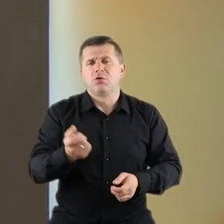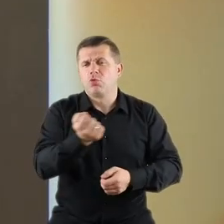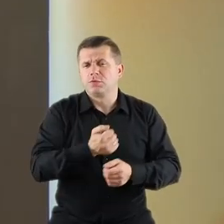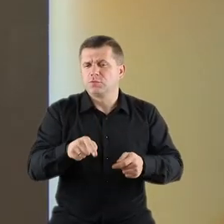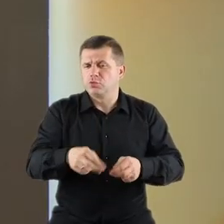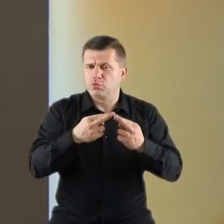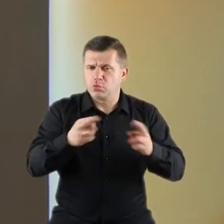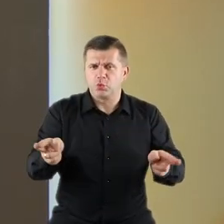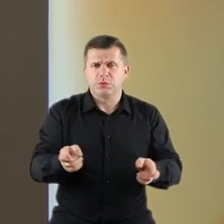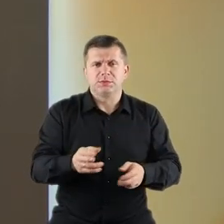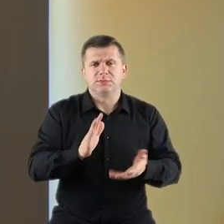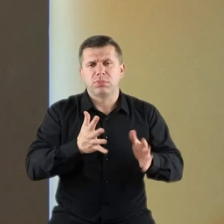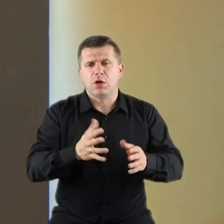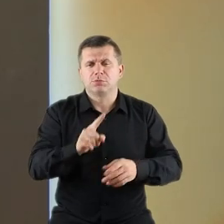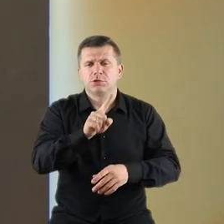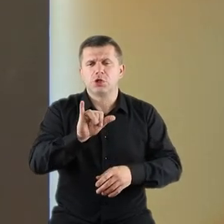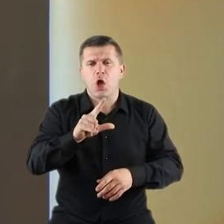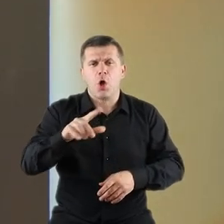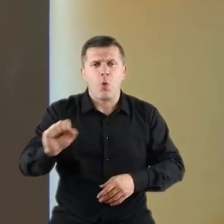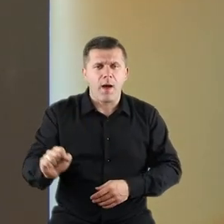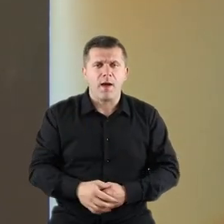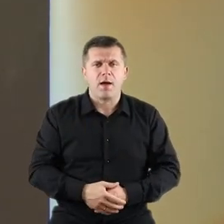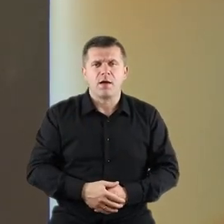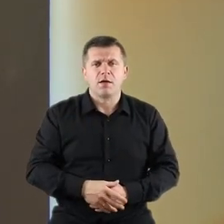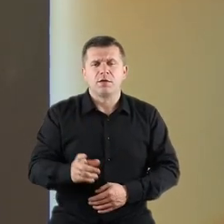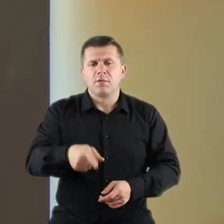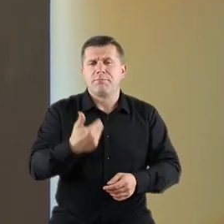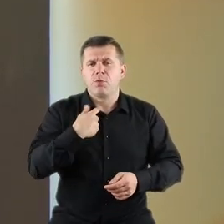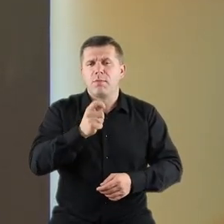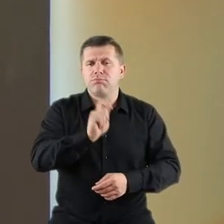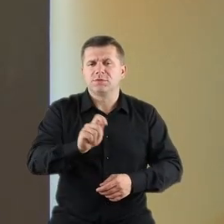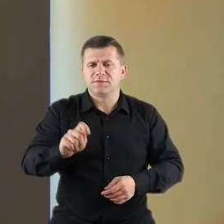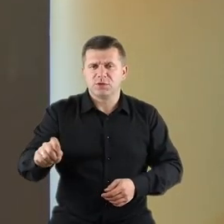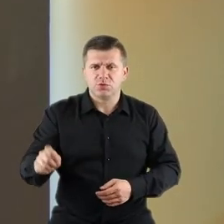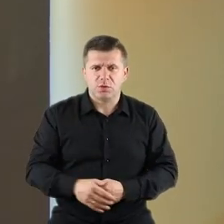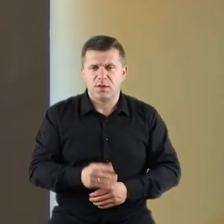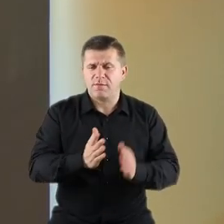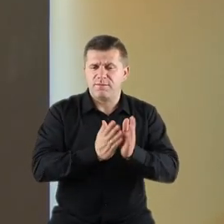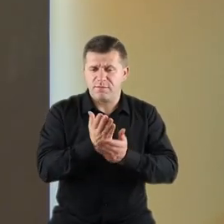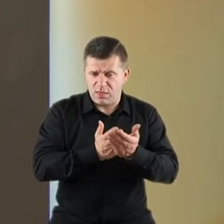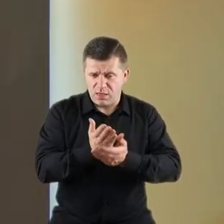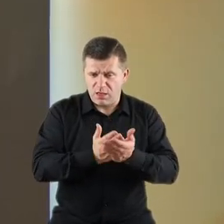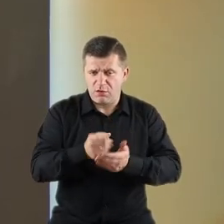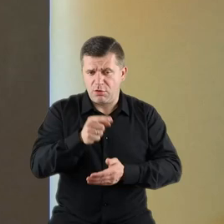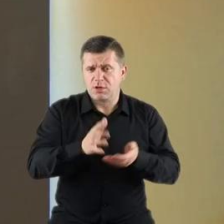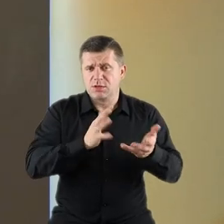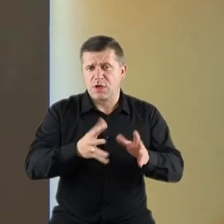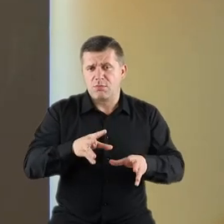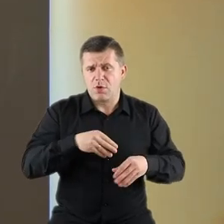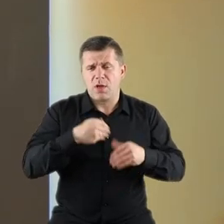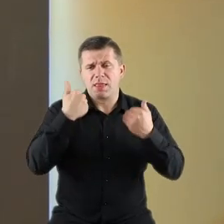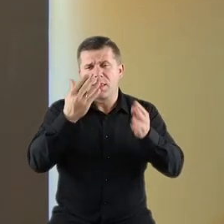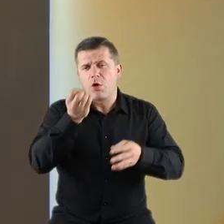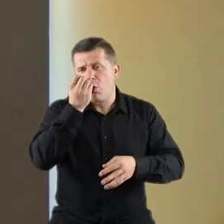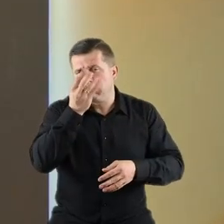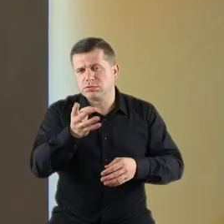tutaj różnego typu ziół przede wszystkim ziół święconych wierzono że w ten sposób też można obrzydzić w jakiś